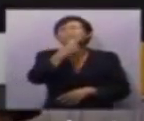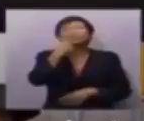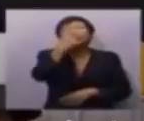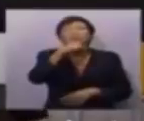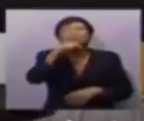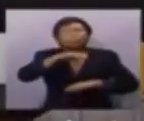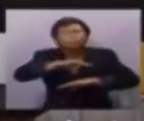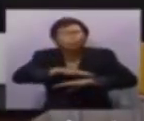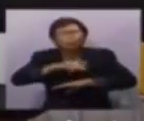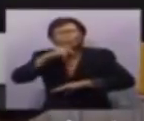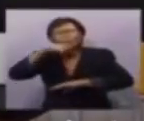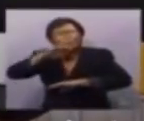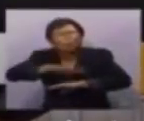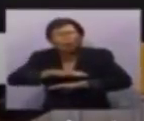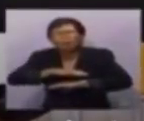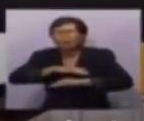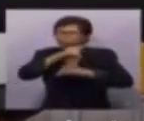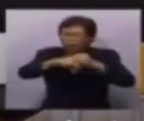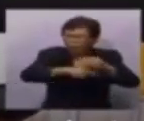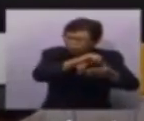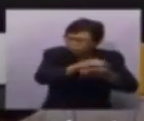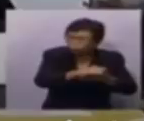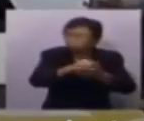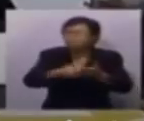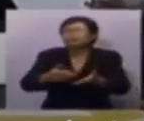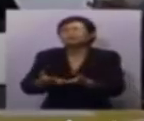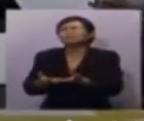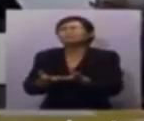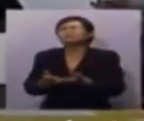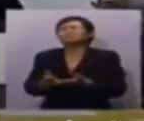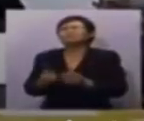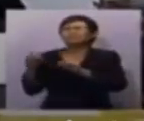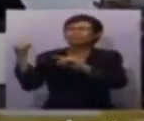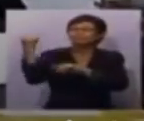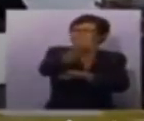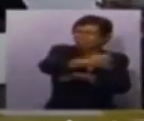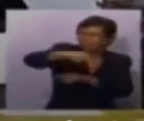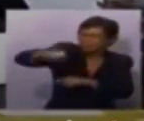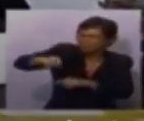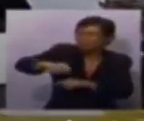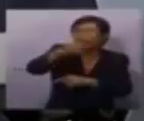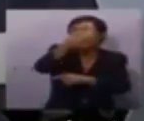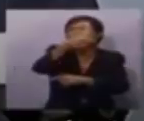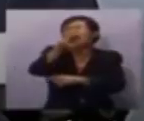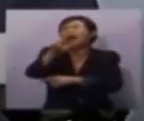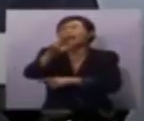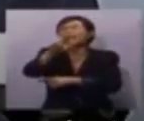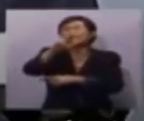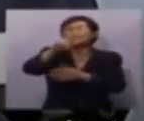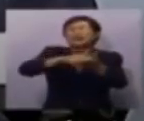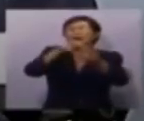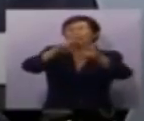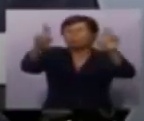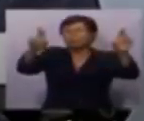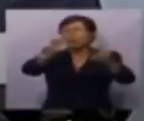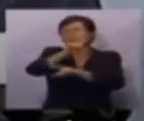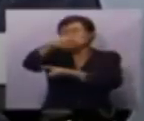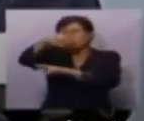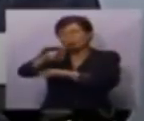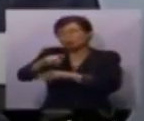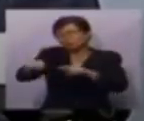tidak berpuas hati dengan keputusan tersebut boleh membuat petisyen di Mahkamah Khas Pilihan Raya. SPR katanya akan mengambil tindakan